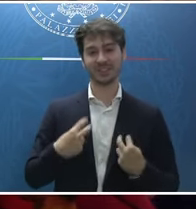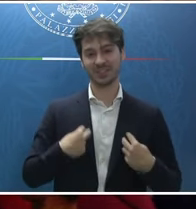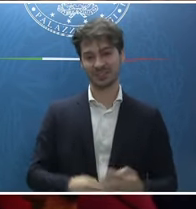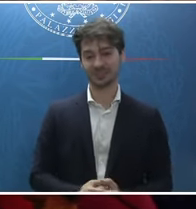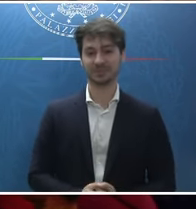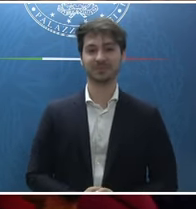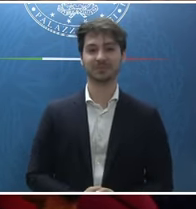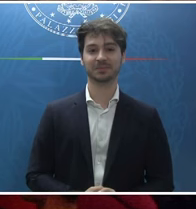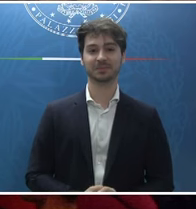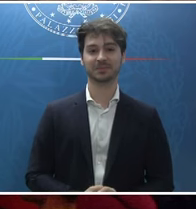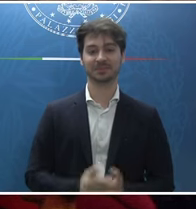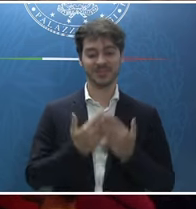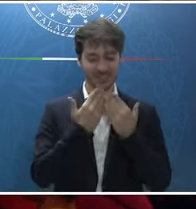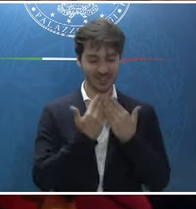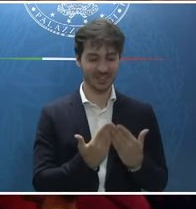Grazie.